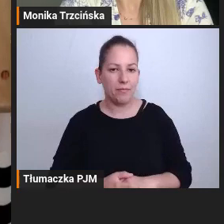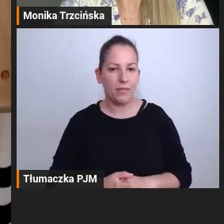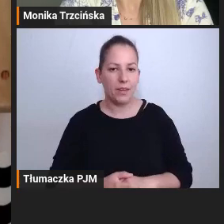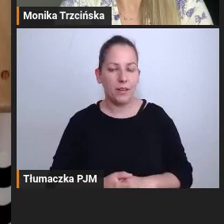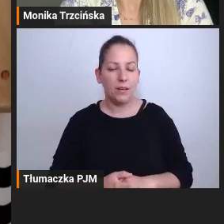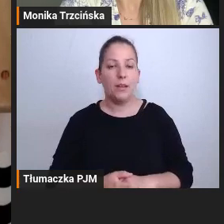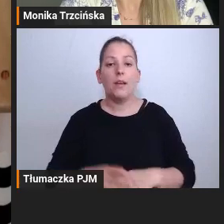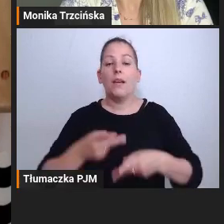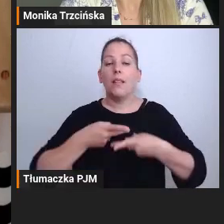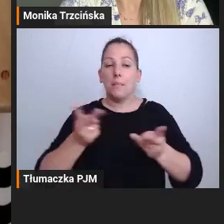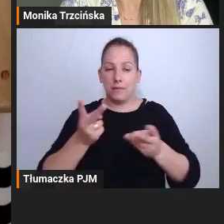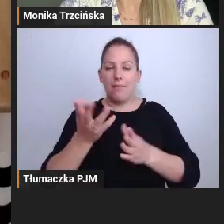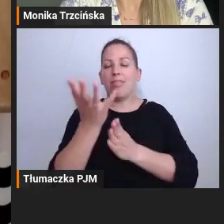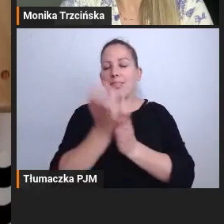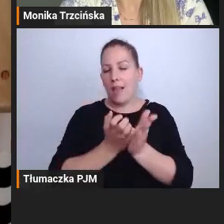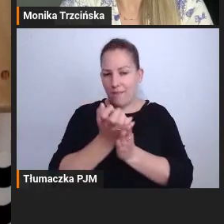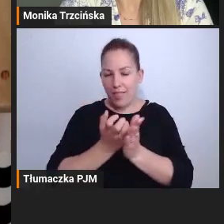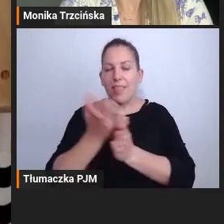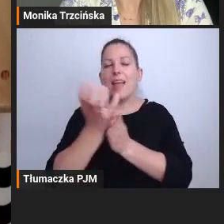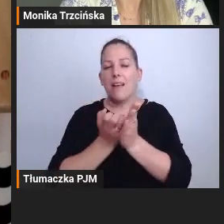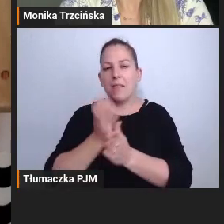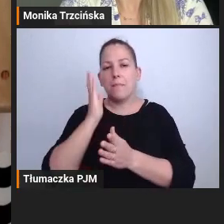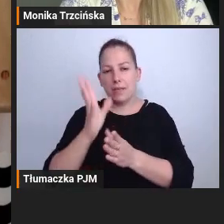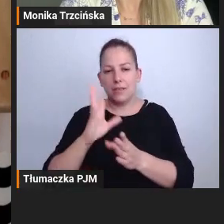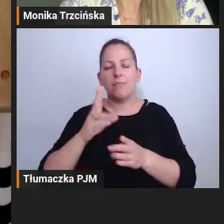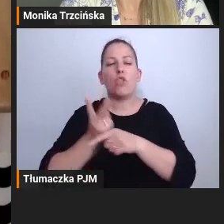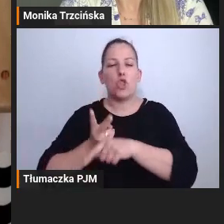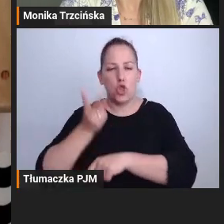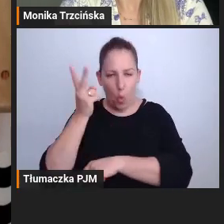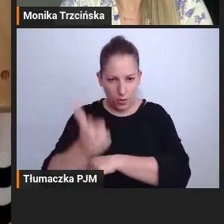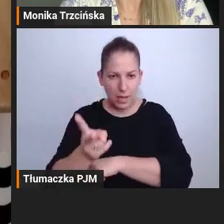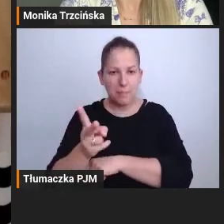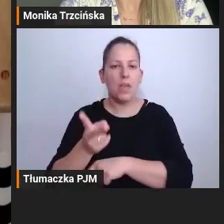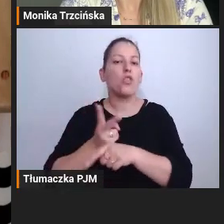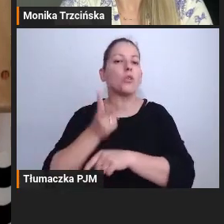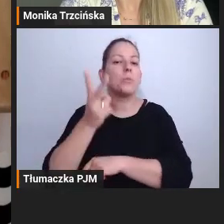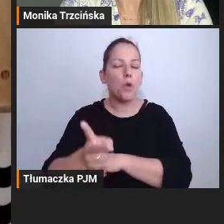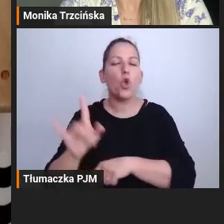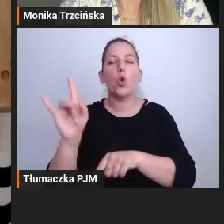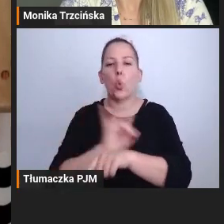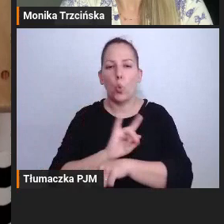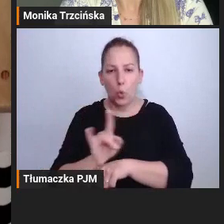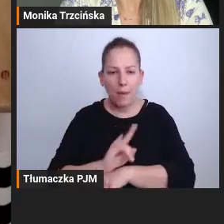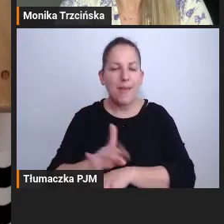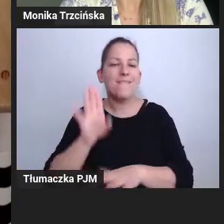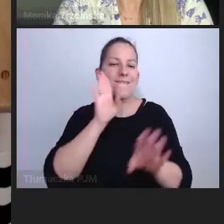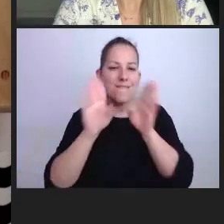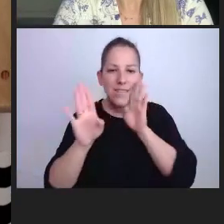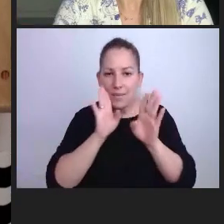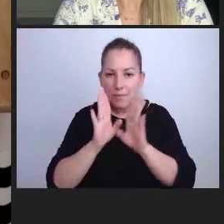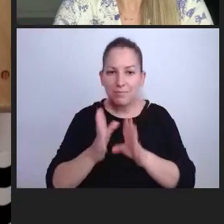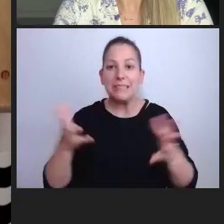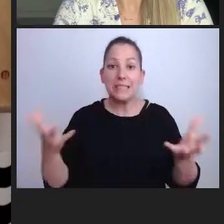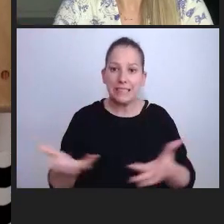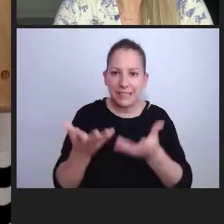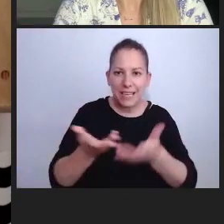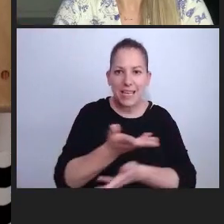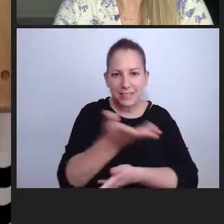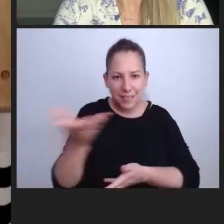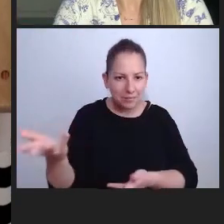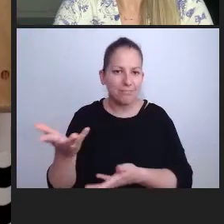Transmisja jest nagrywana, nagranie będzie oczywiście dostępne, będzie dostępne na YouTubie, na Facebooku. Zachęcam Was do tego,